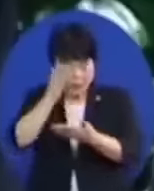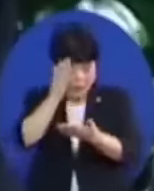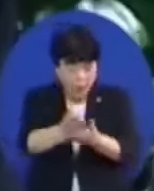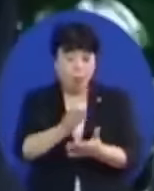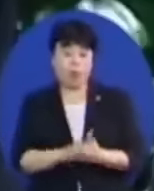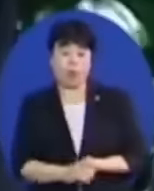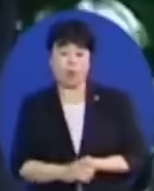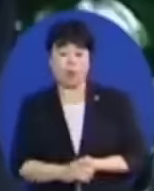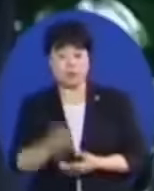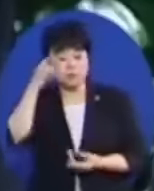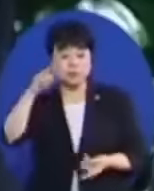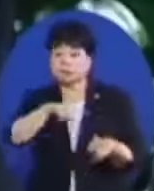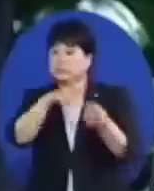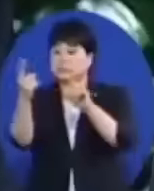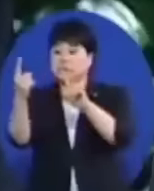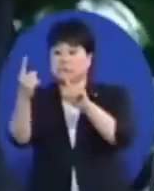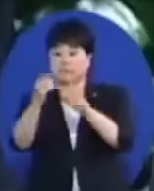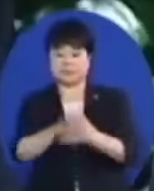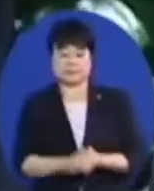되는 것입니다.